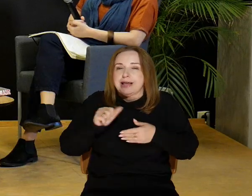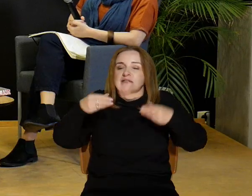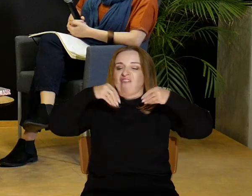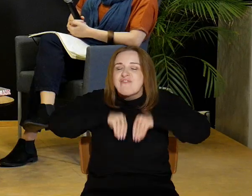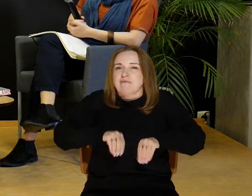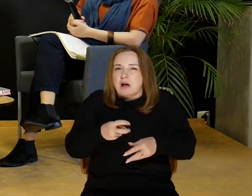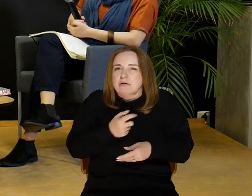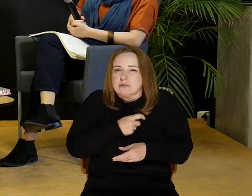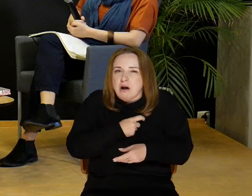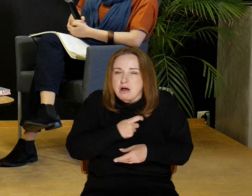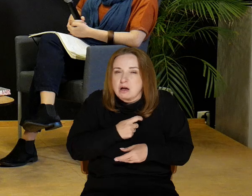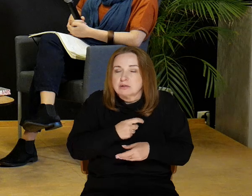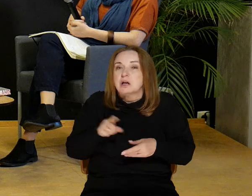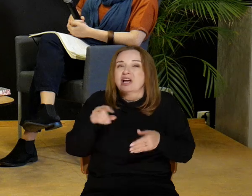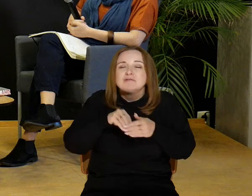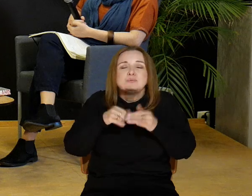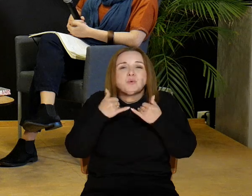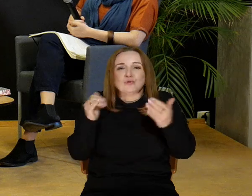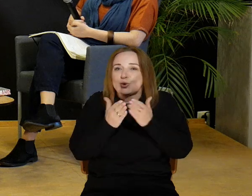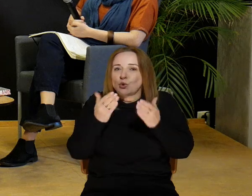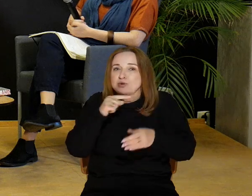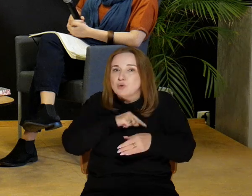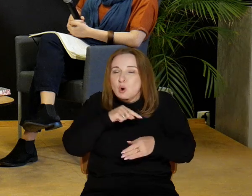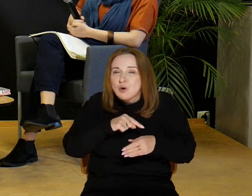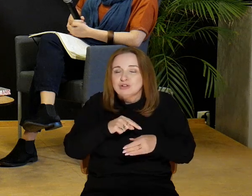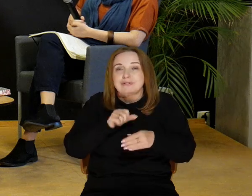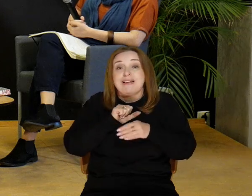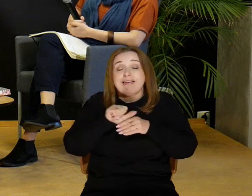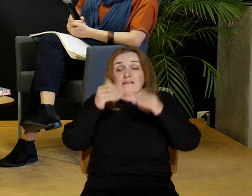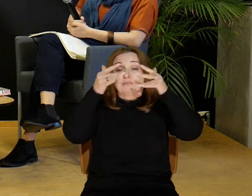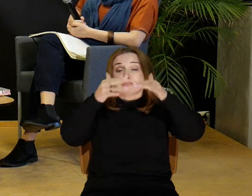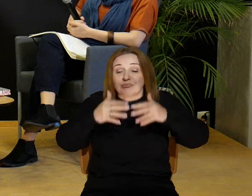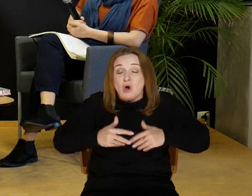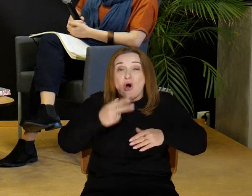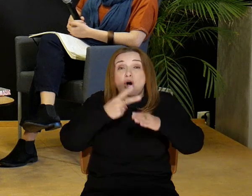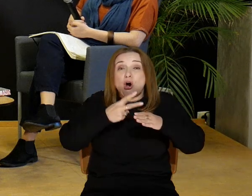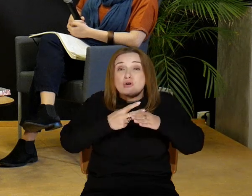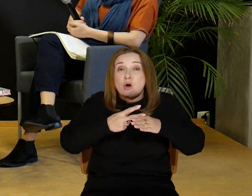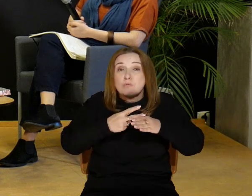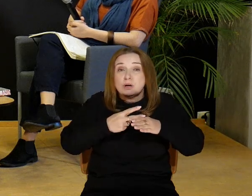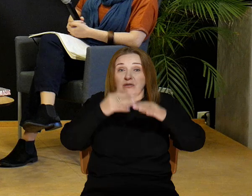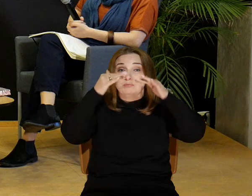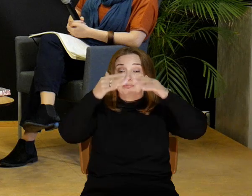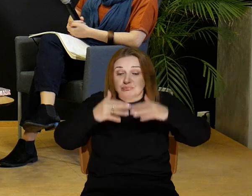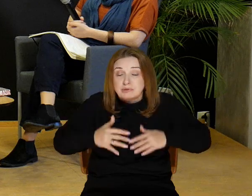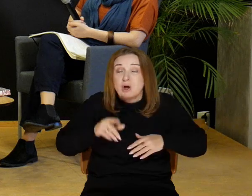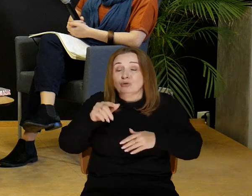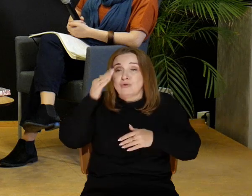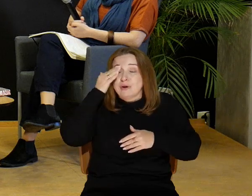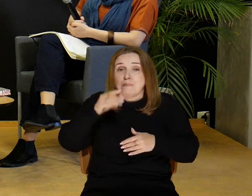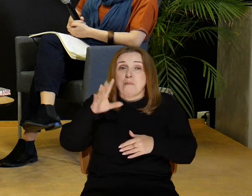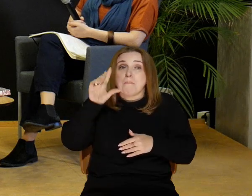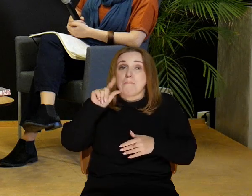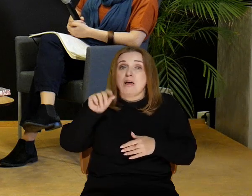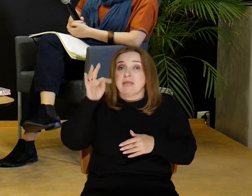w nowych podręcznikach DSM i CD, gdzie się te choroby systematyzuje, no to się mówi, że PTSD może też